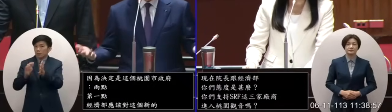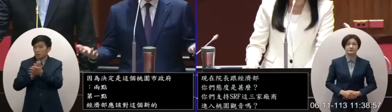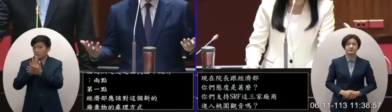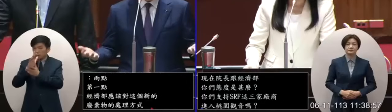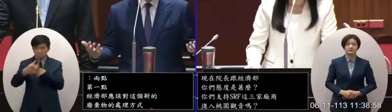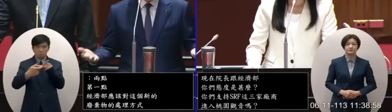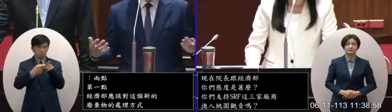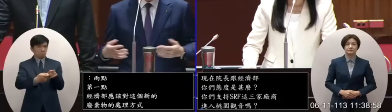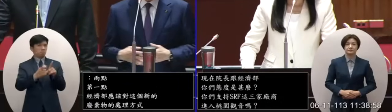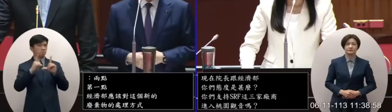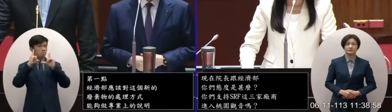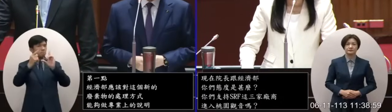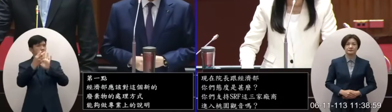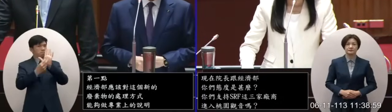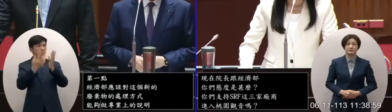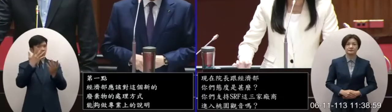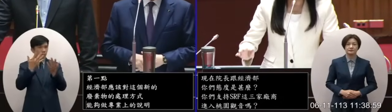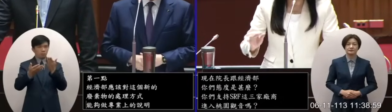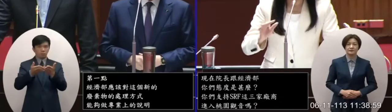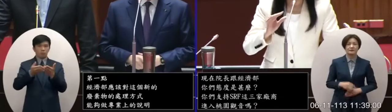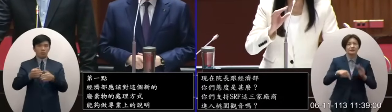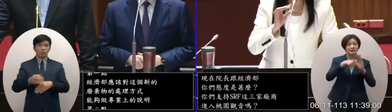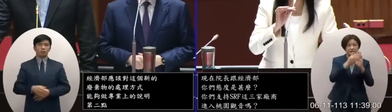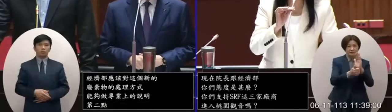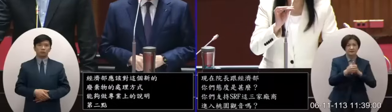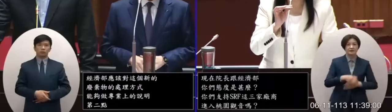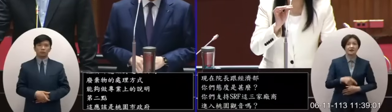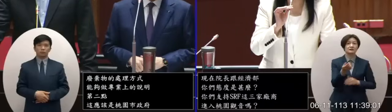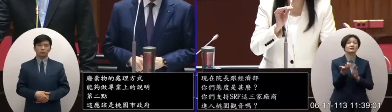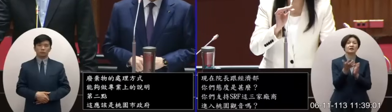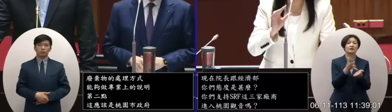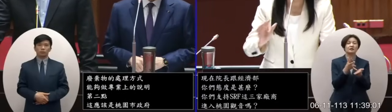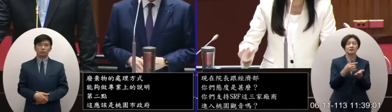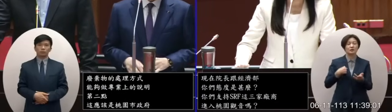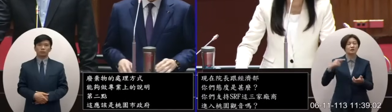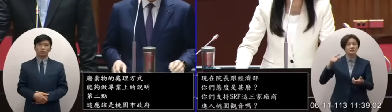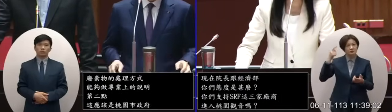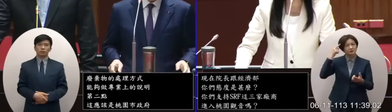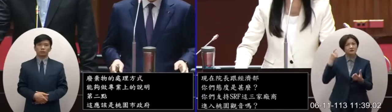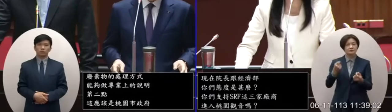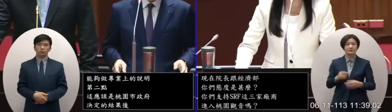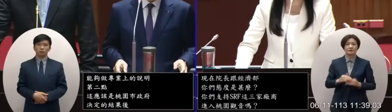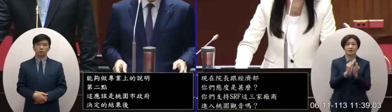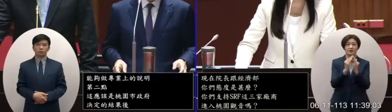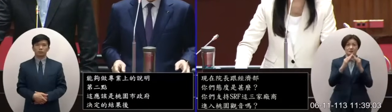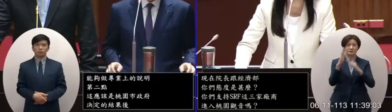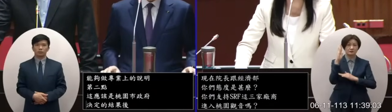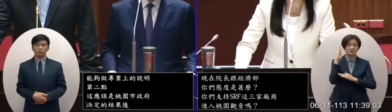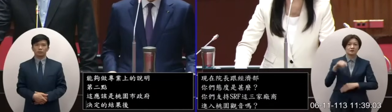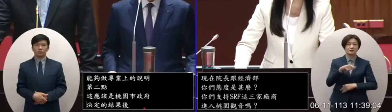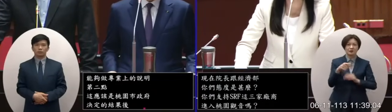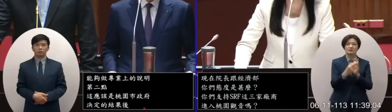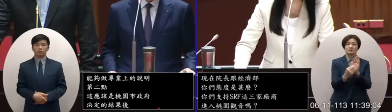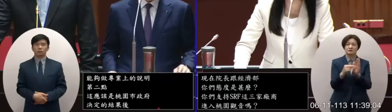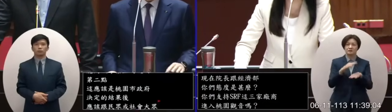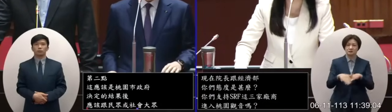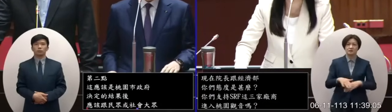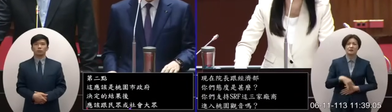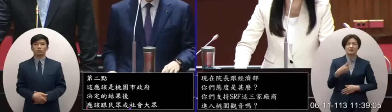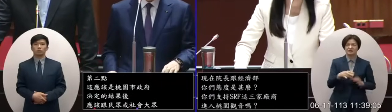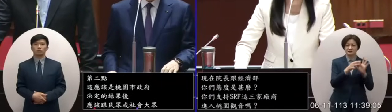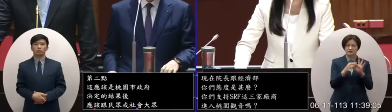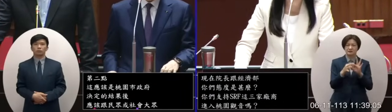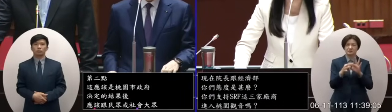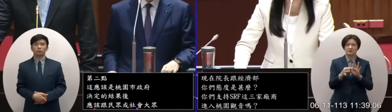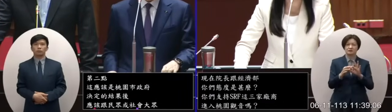会大众做强而有力的说明。 院长，你说这个我同意 桃园市政府他会去说明，而且他不断的